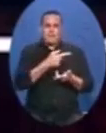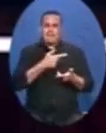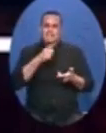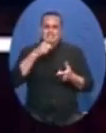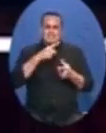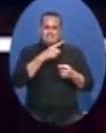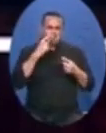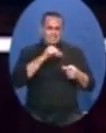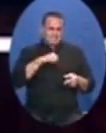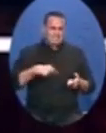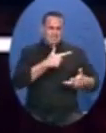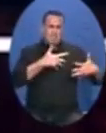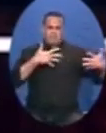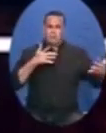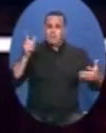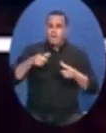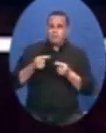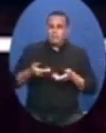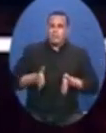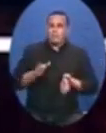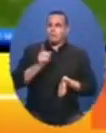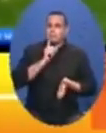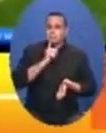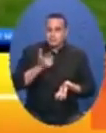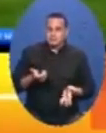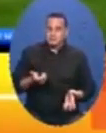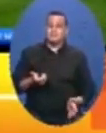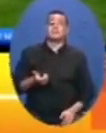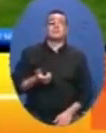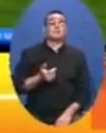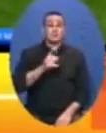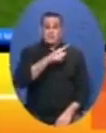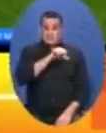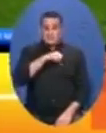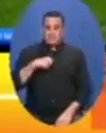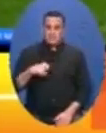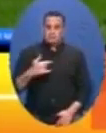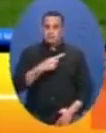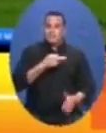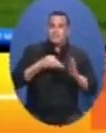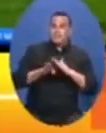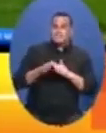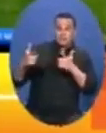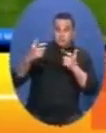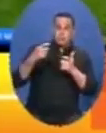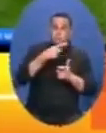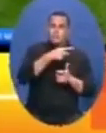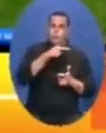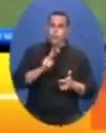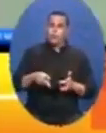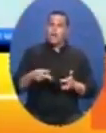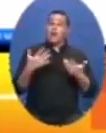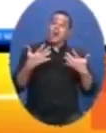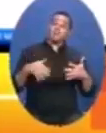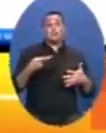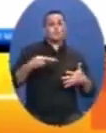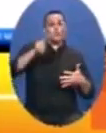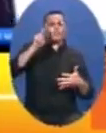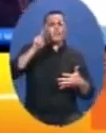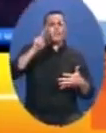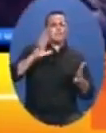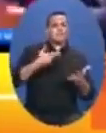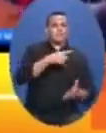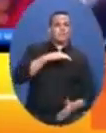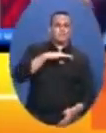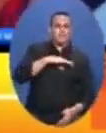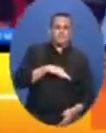סין עומדת היום מבחינת מה שהיא רוצה להגיע? סין באמת נכנסת לאיזשהו אימות שהיא עלולה להפסיד בו יותר מאשר היא תרוויח ממנו. חלק מהדברים, כמו